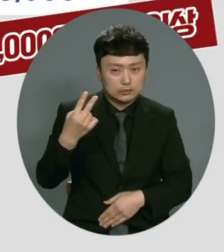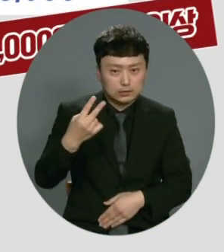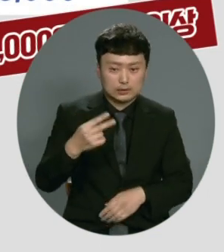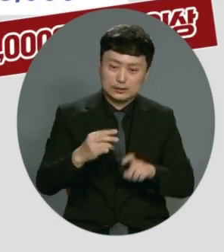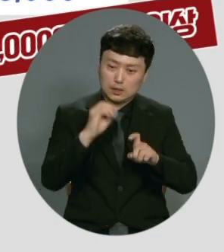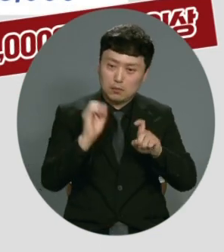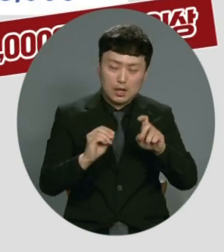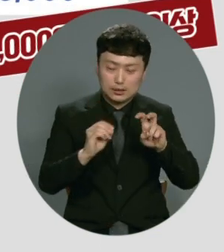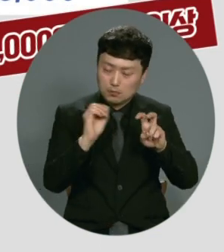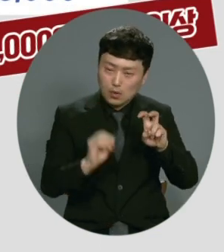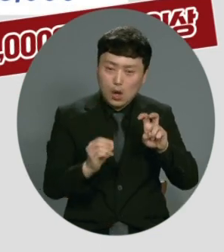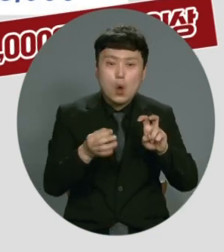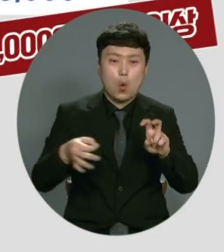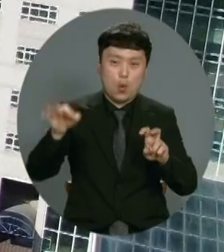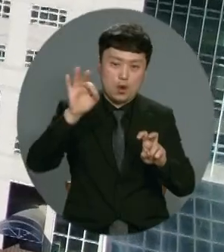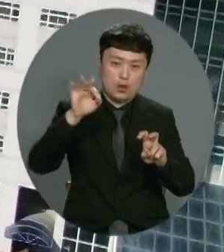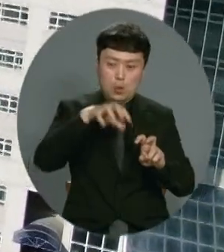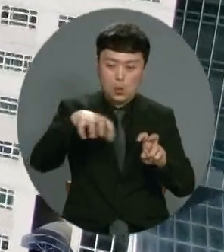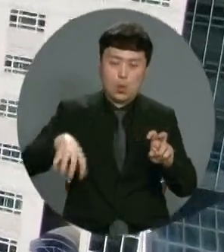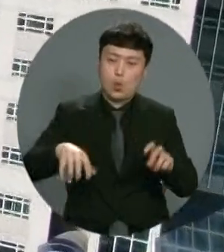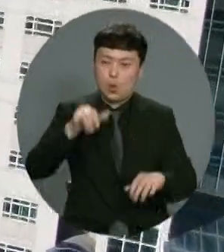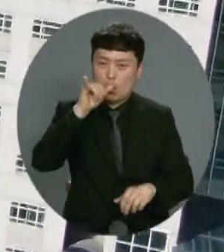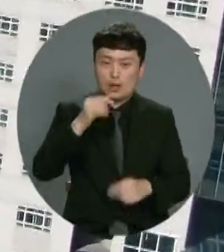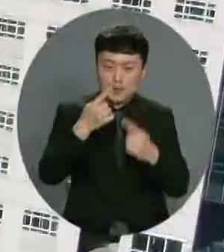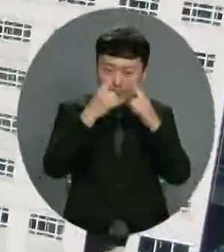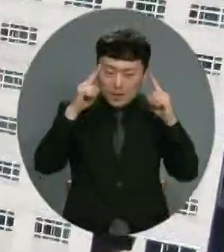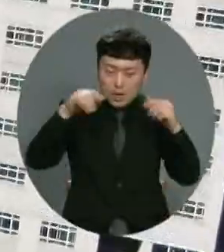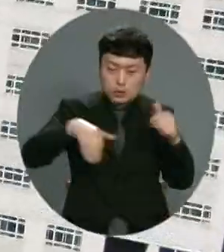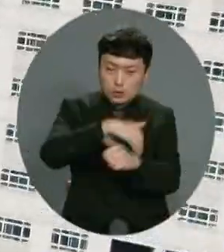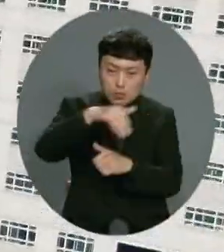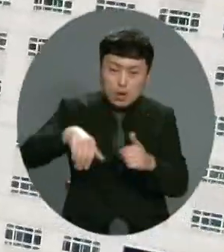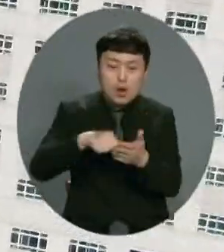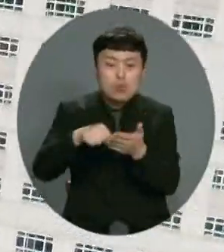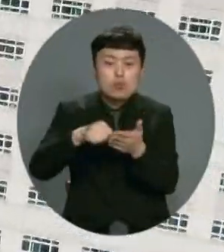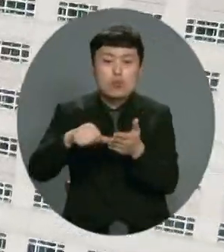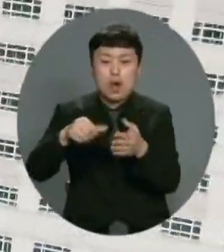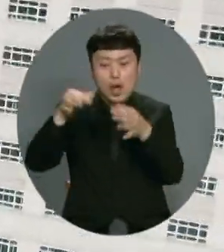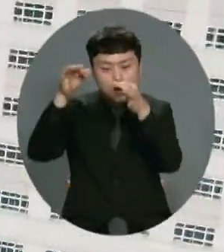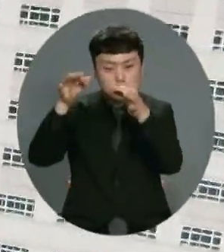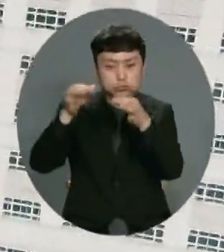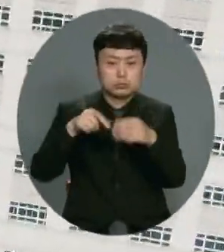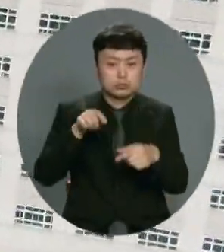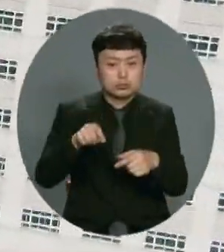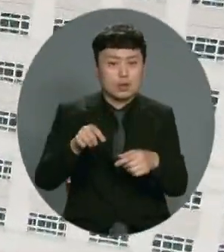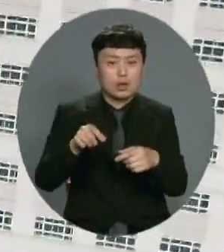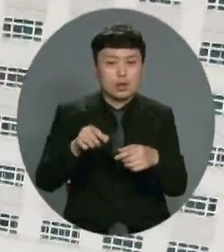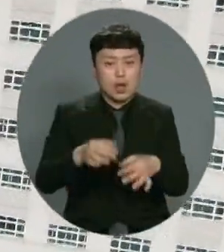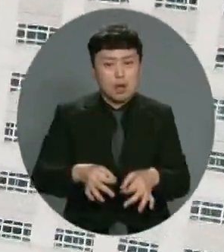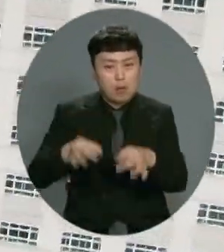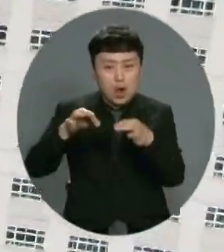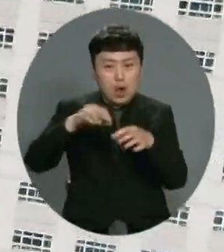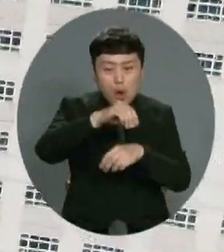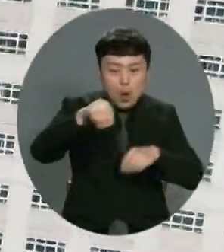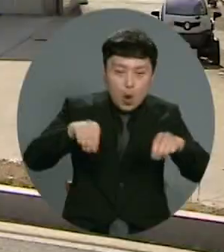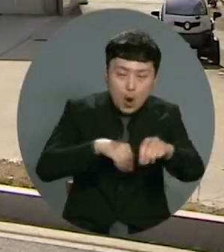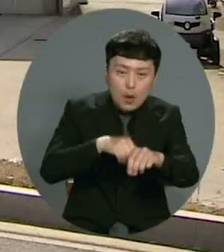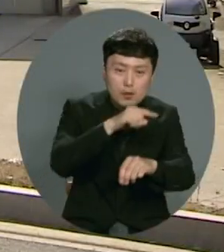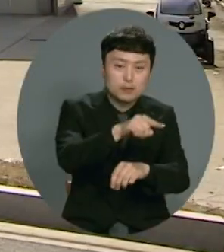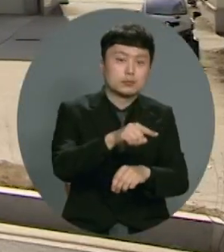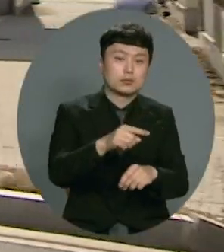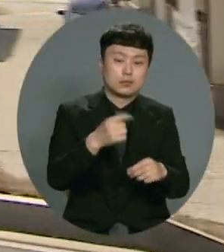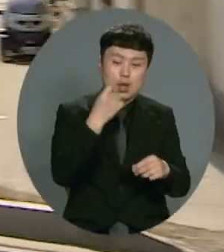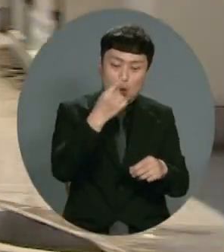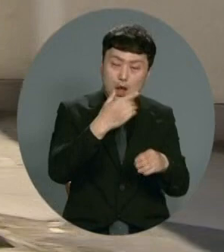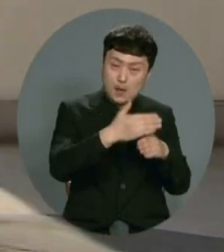이상 더 올린 곳도 있습니다 대학가 주변 물가는 이렇게 들썩이는 반면 유독 지역 대학가 원룸들의